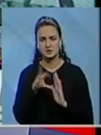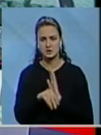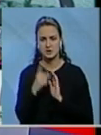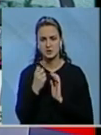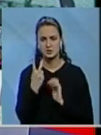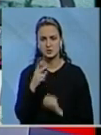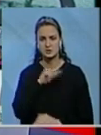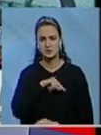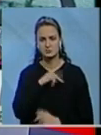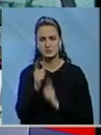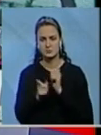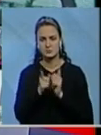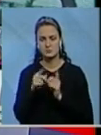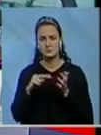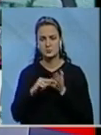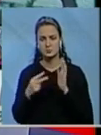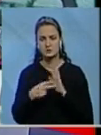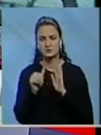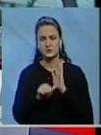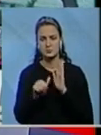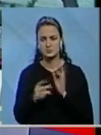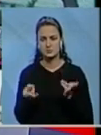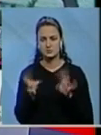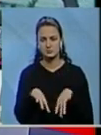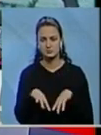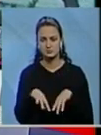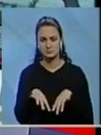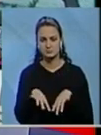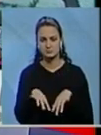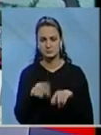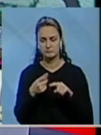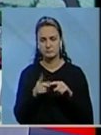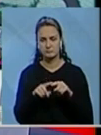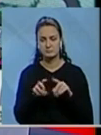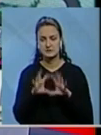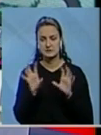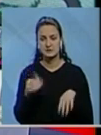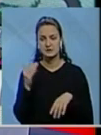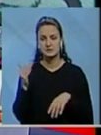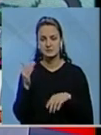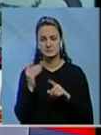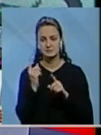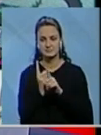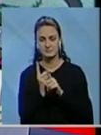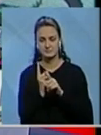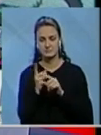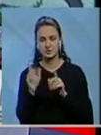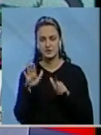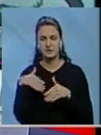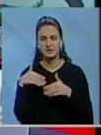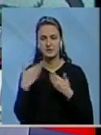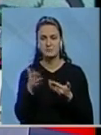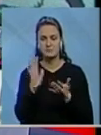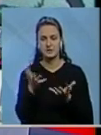102 თანამშრომლიდან ბიუჯეტის პროექტით 60 უნდა დარჩეს. პრეზიდენტის პრესსპიკერის ხატია მოისტრაფიშვილის განცხადებით, შეთავაზებას მიიღებს